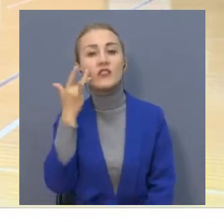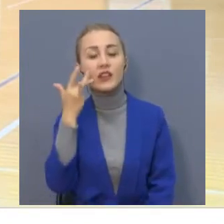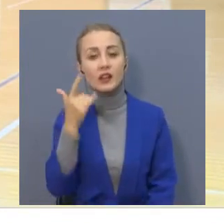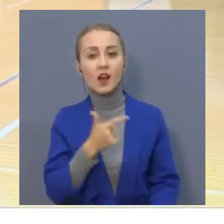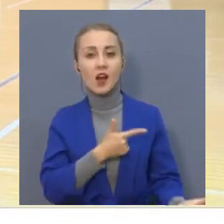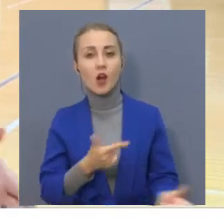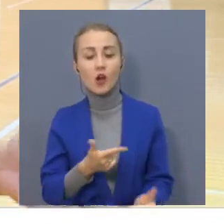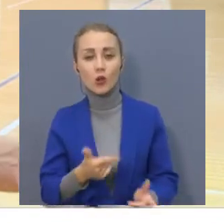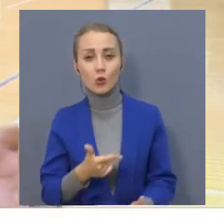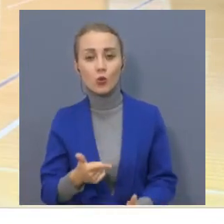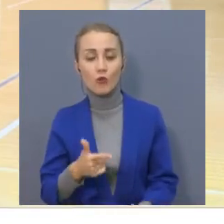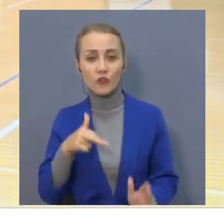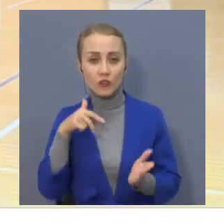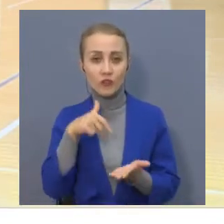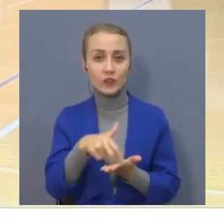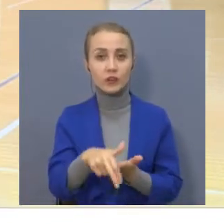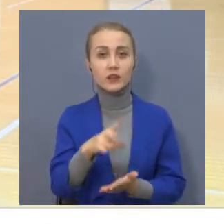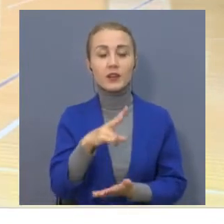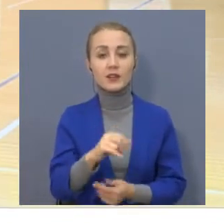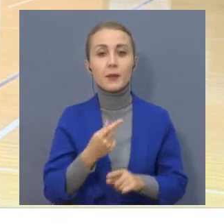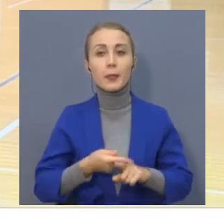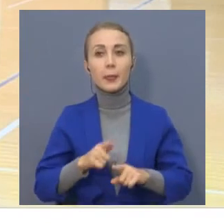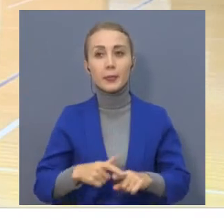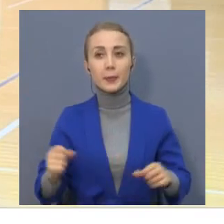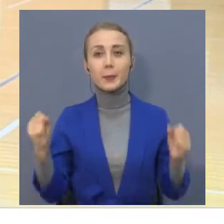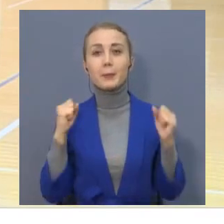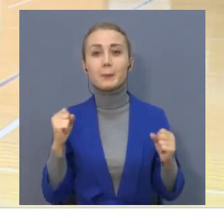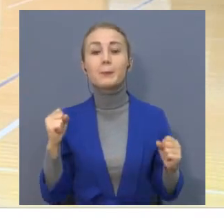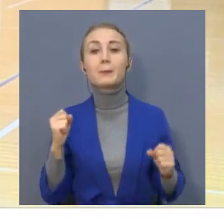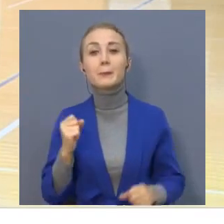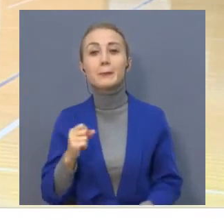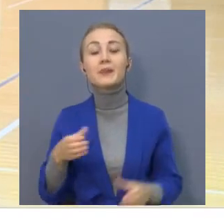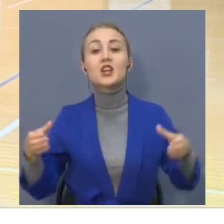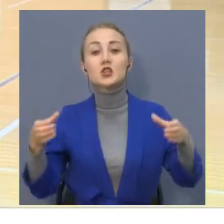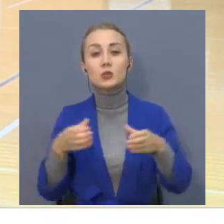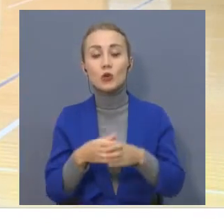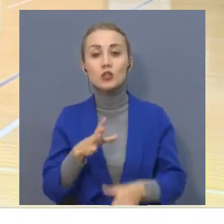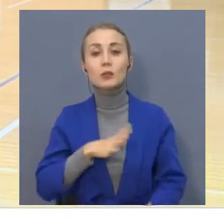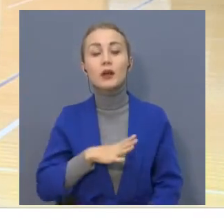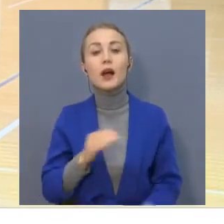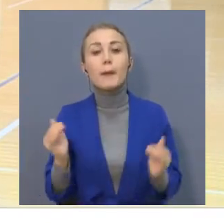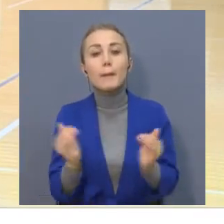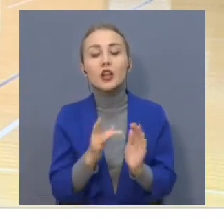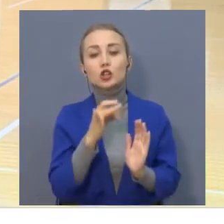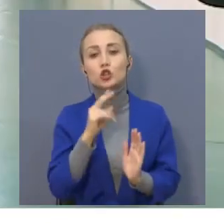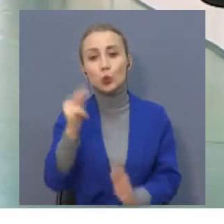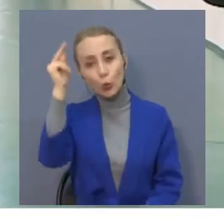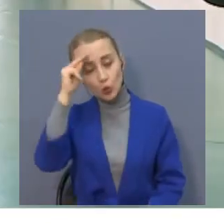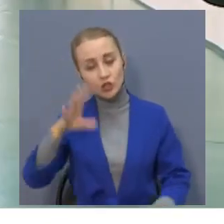ұйықтап алады. Содан кейін міне осы кеңде жарық залда волейбол, баскетбол ойнайды. Бұл да боксшыларға өте қажет спорт түрлерінің